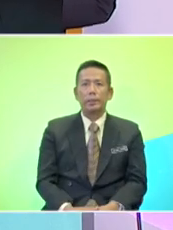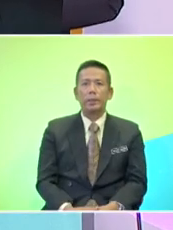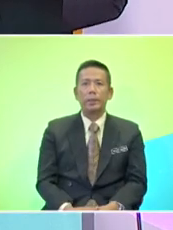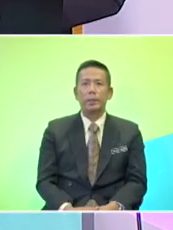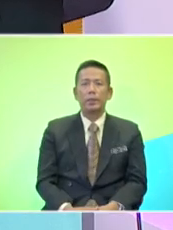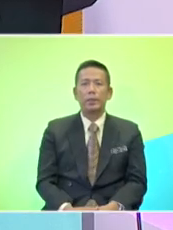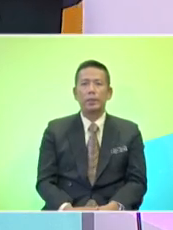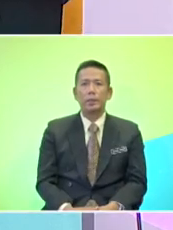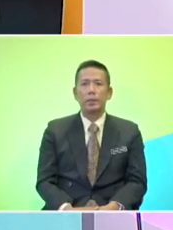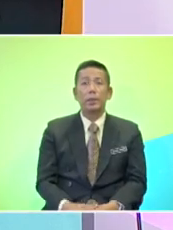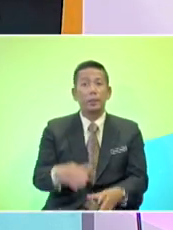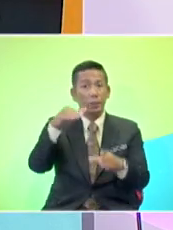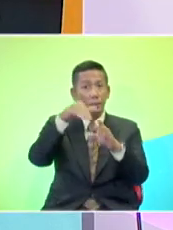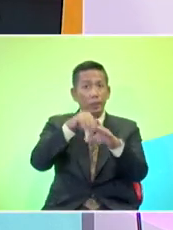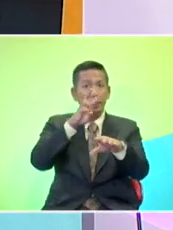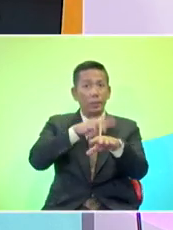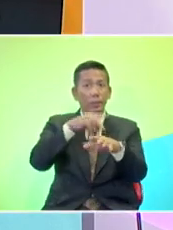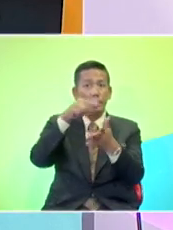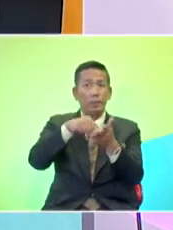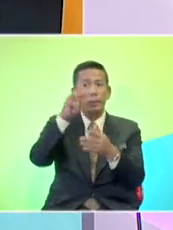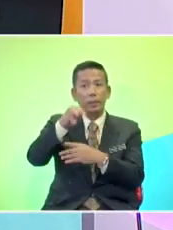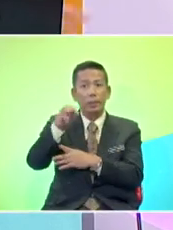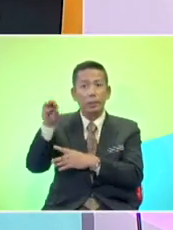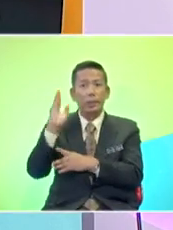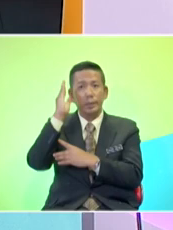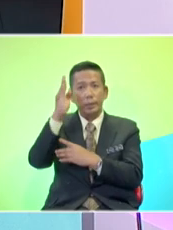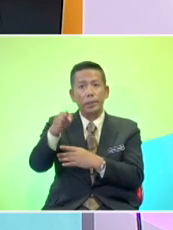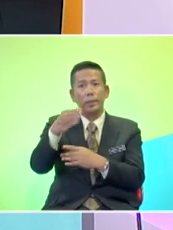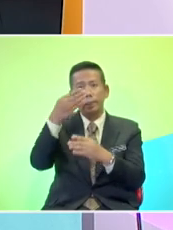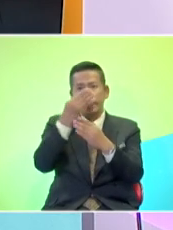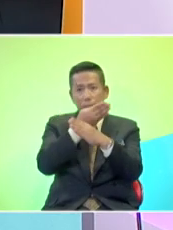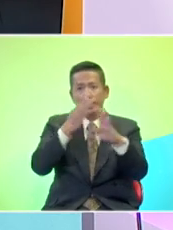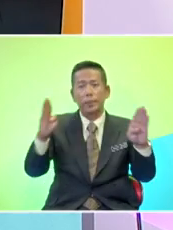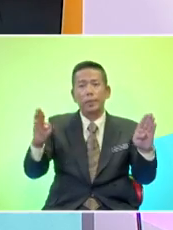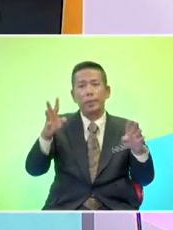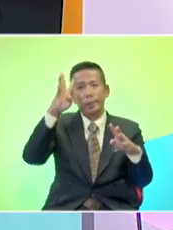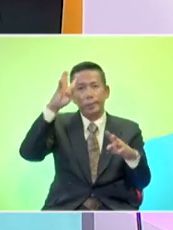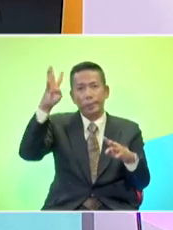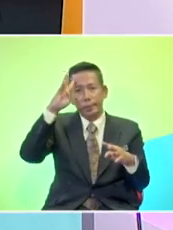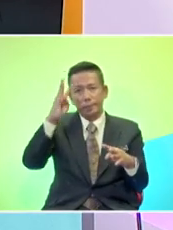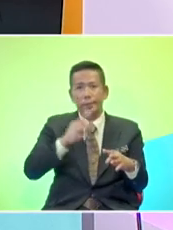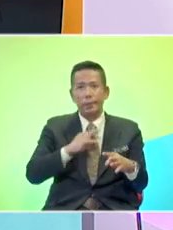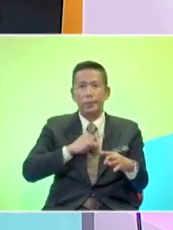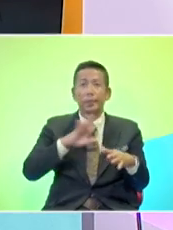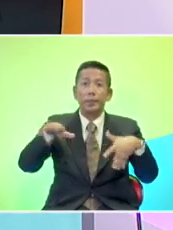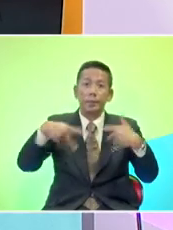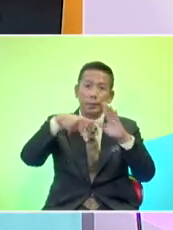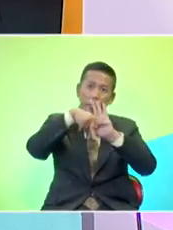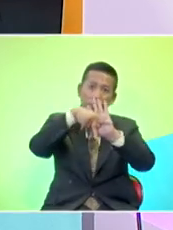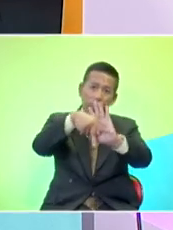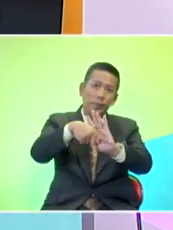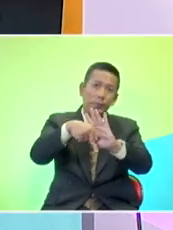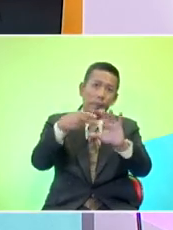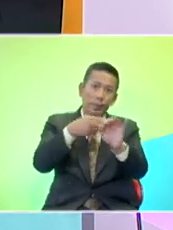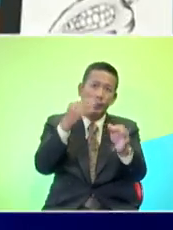Oke dalam waktu ini murid-murid akan diberi kebebasan atau kreativity masing-masing bagaimana memamerkan karya yang